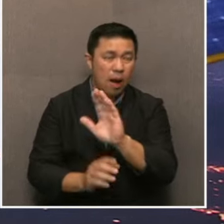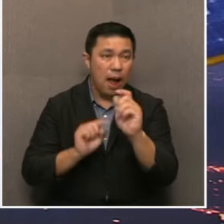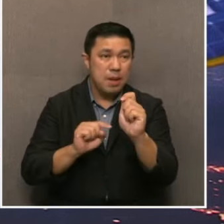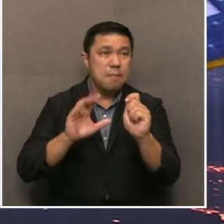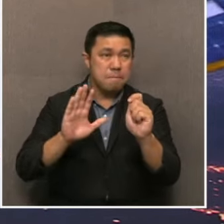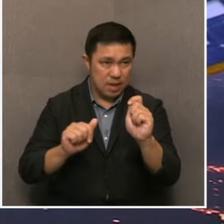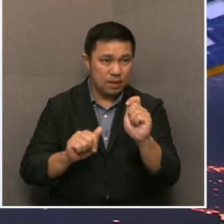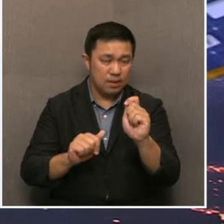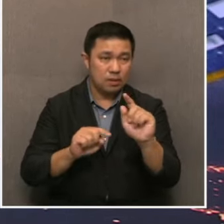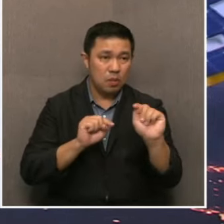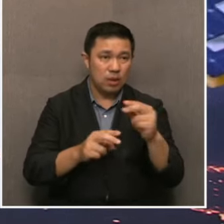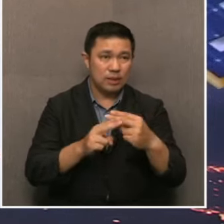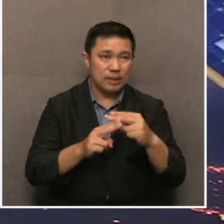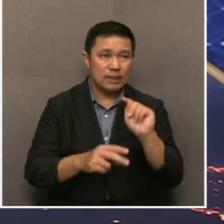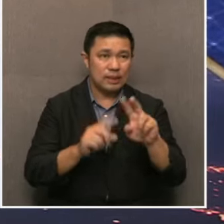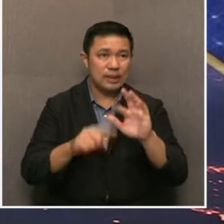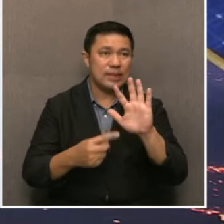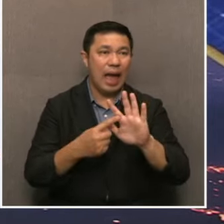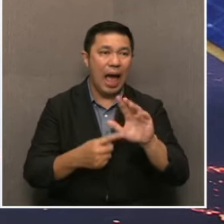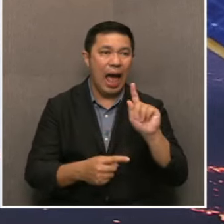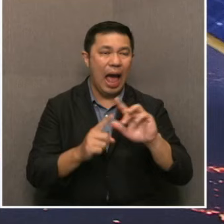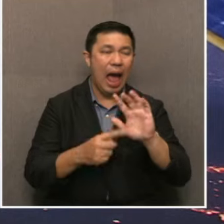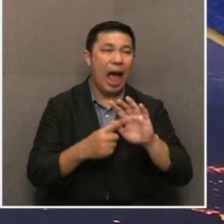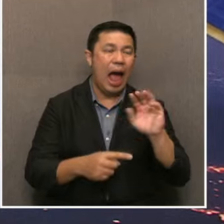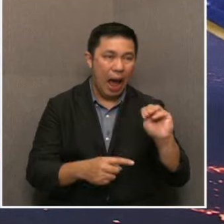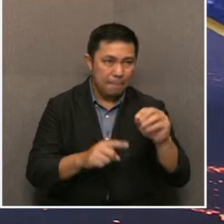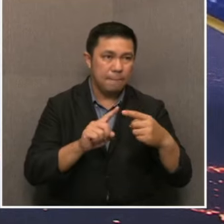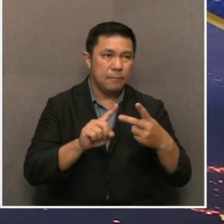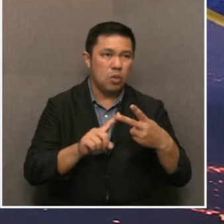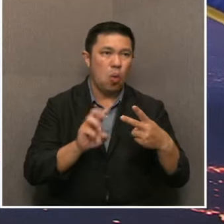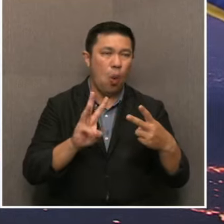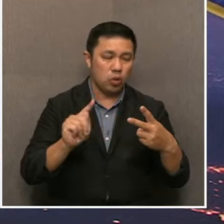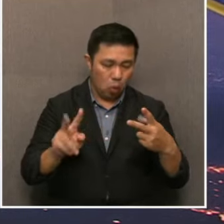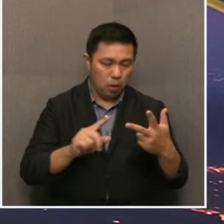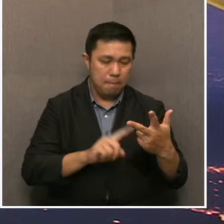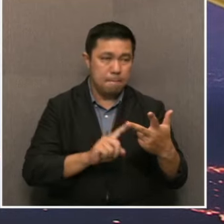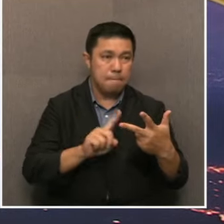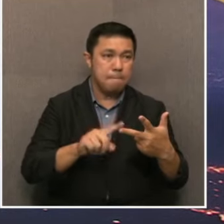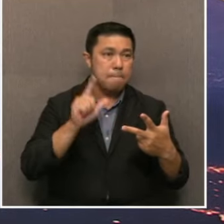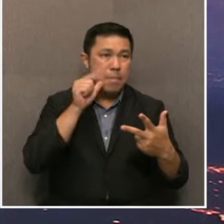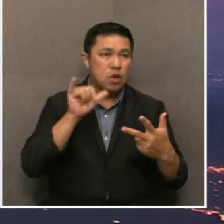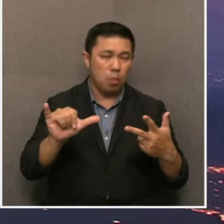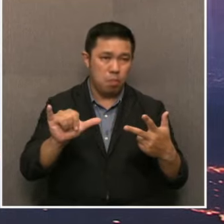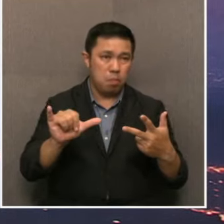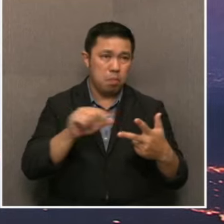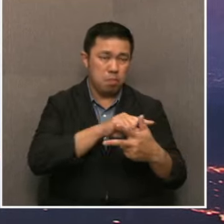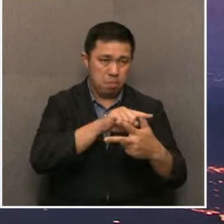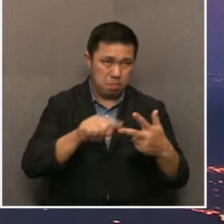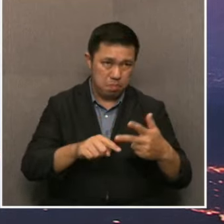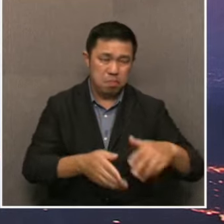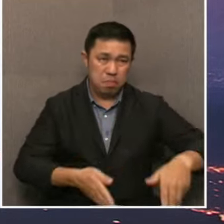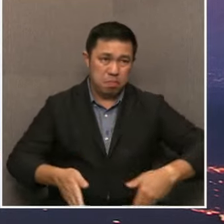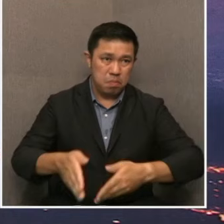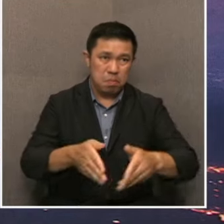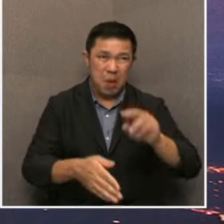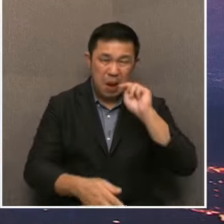เมืองนะครับที่ตำบลท่าข้ามที่ตำบลวังธงแล้วก็ตำบลแม่ยมนั่นเองนะครับนี่คือแม่น้ำยมนะสี